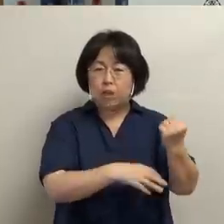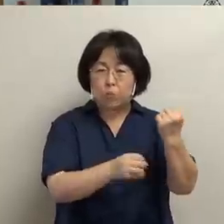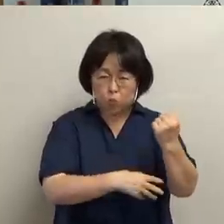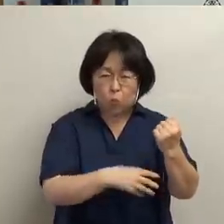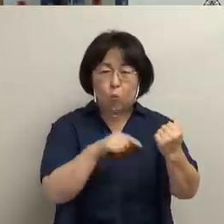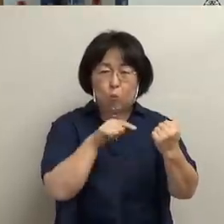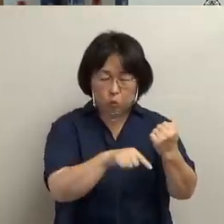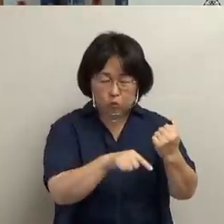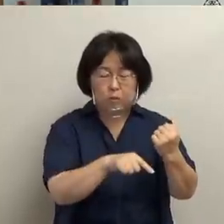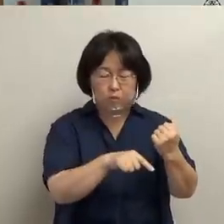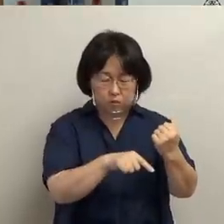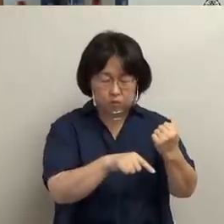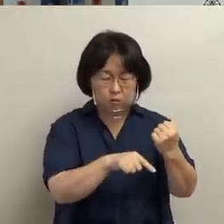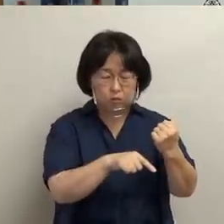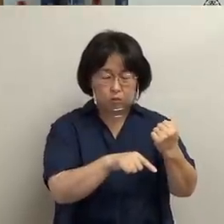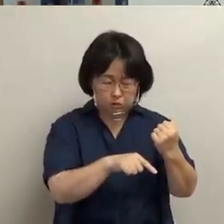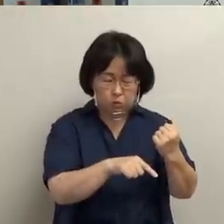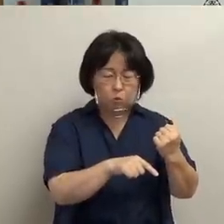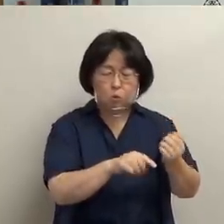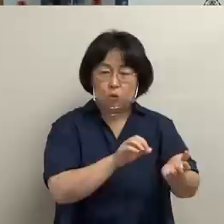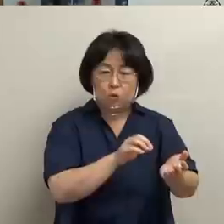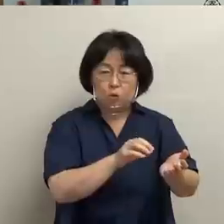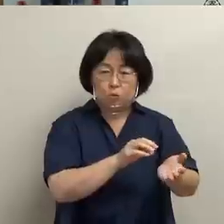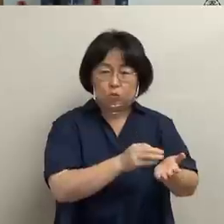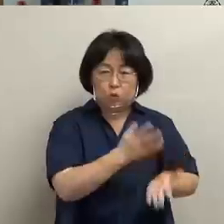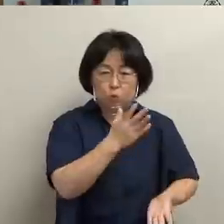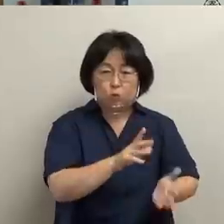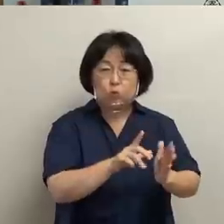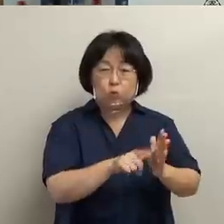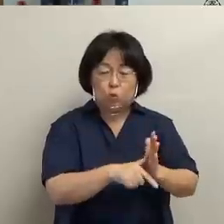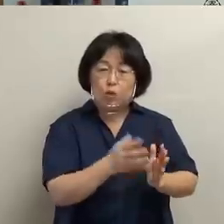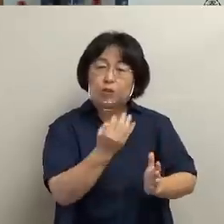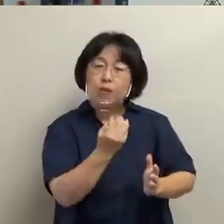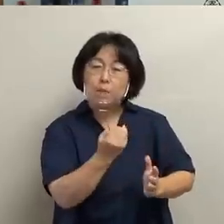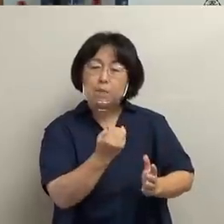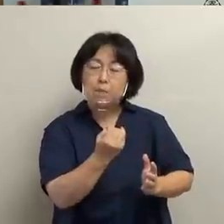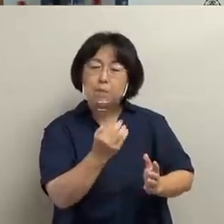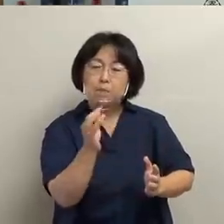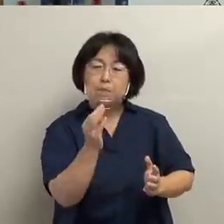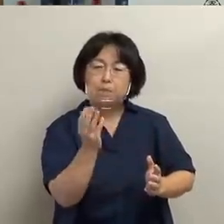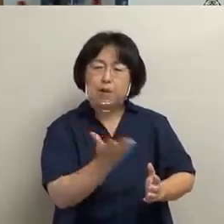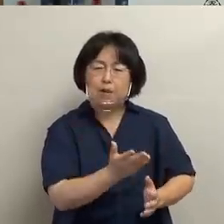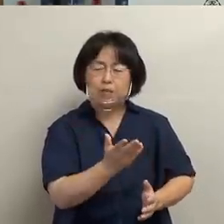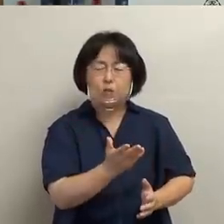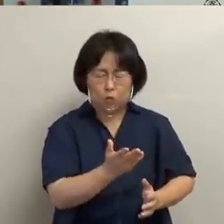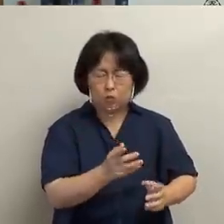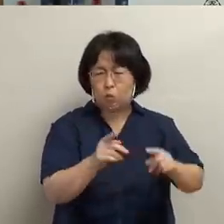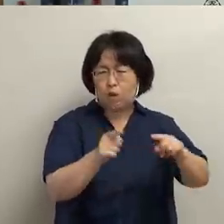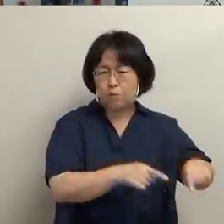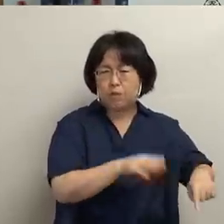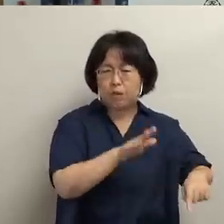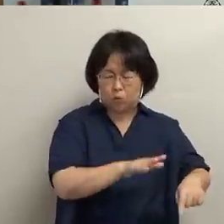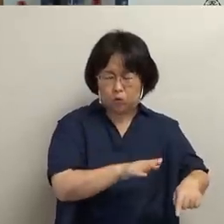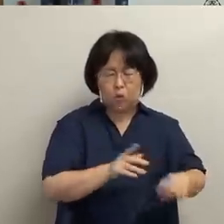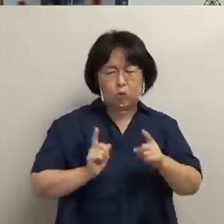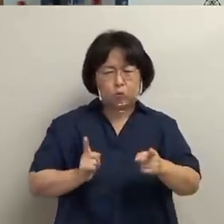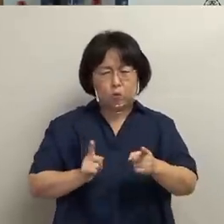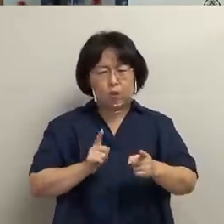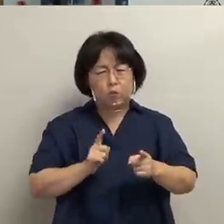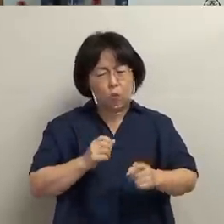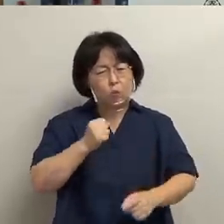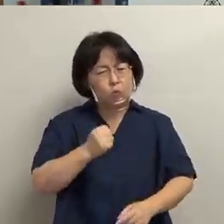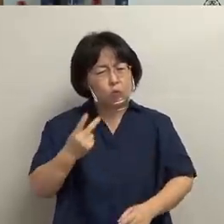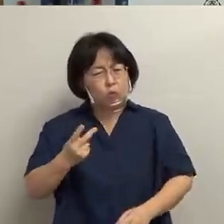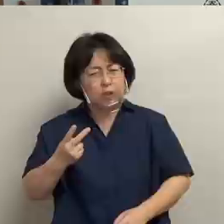数パーセントの割引があるみたいな群馬県版のそのぐーちょきパスポート的な割引をですねこれを活用